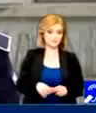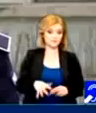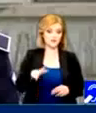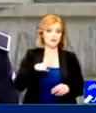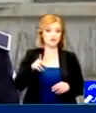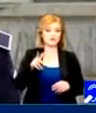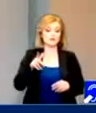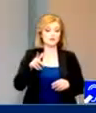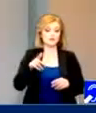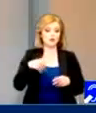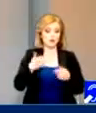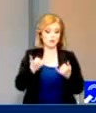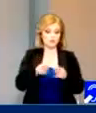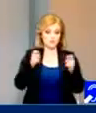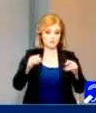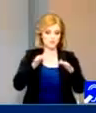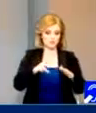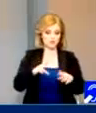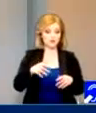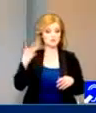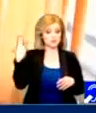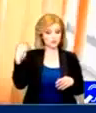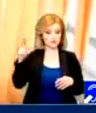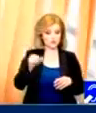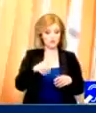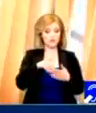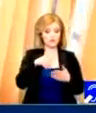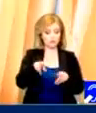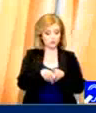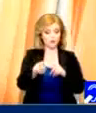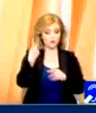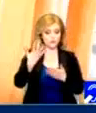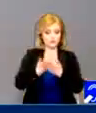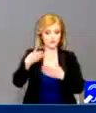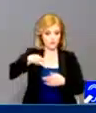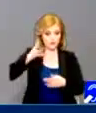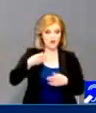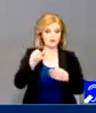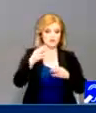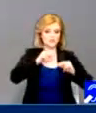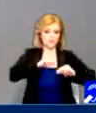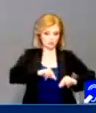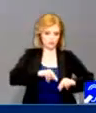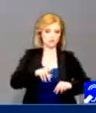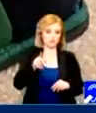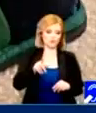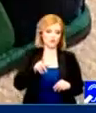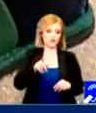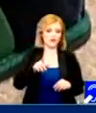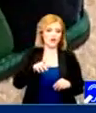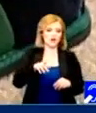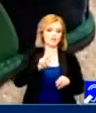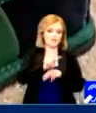de lovire sau alte violențe. Săptămâna trecută au apărut în spațiul public înregistrări audio în care câteva angajate ale creșei din Iași îi jigneau pe copii și îi învățau